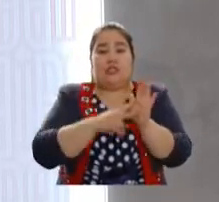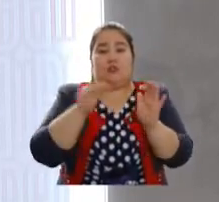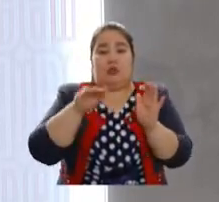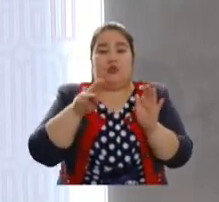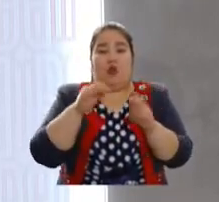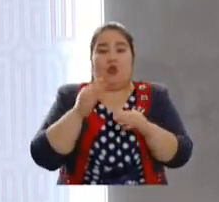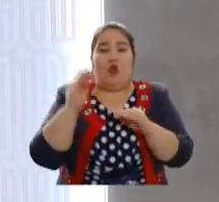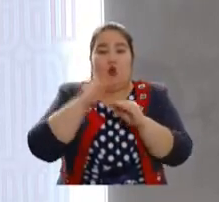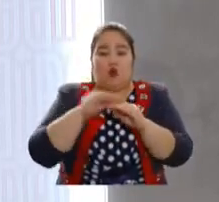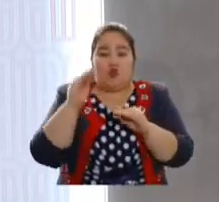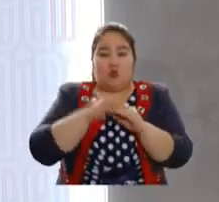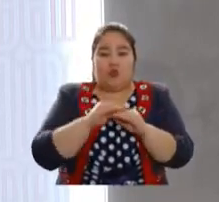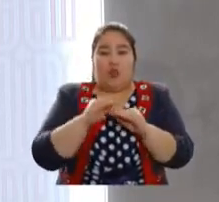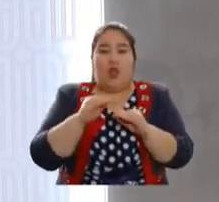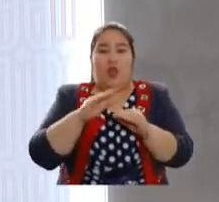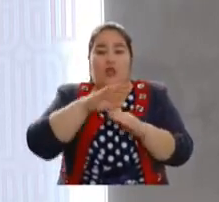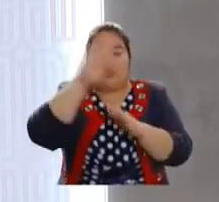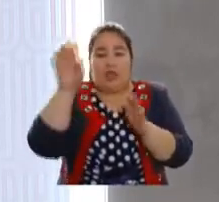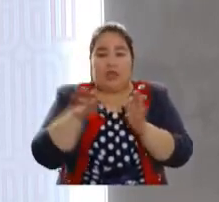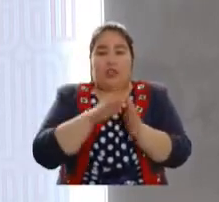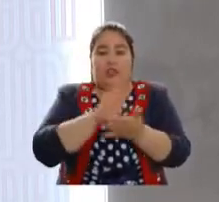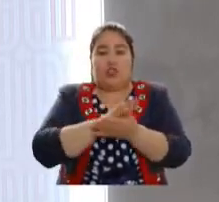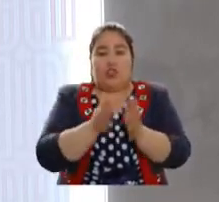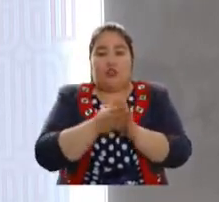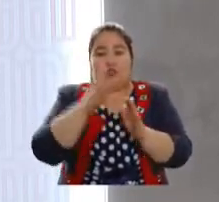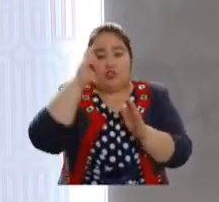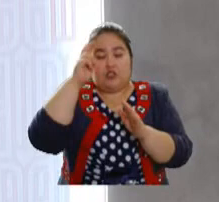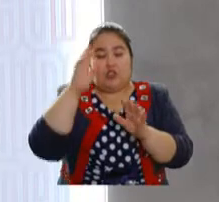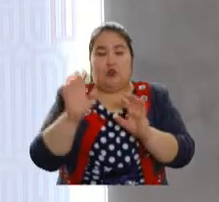388,000 tonna qo'shimcha zaxirachi tashkilotlar,